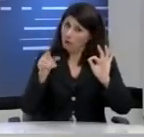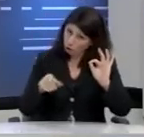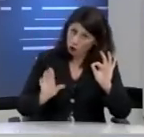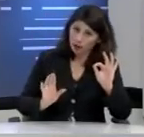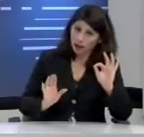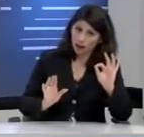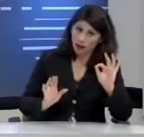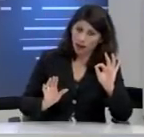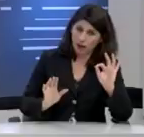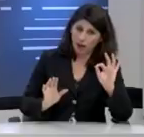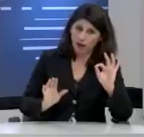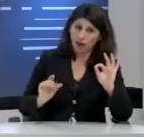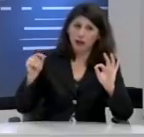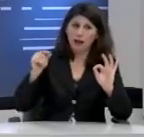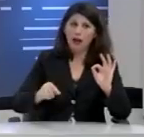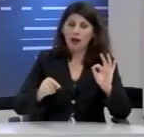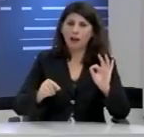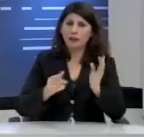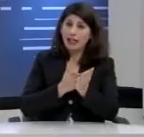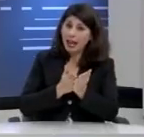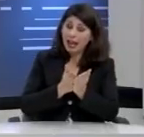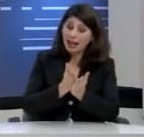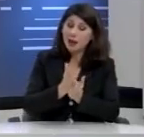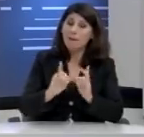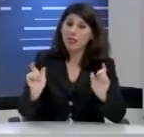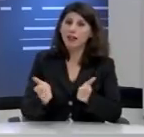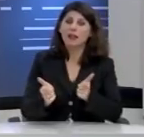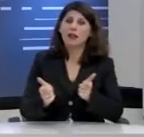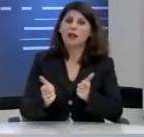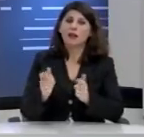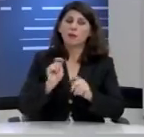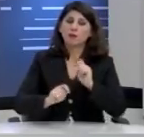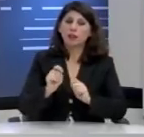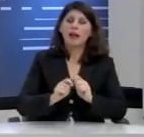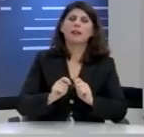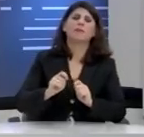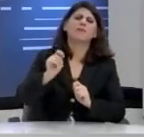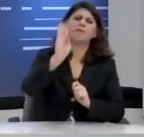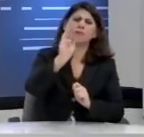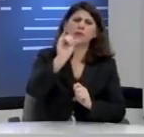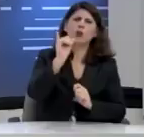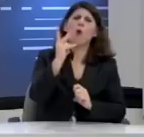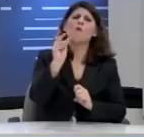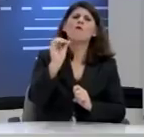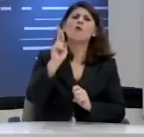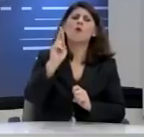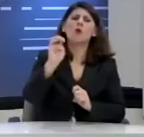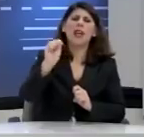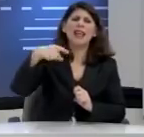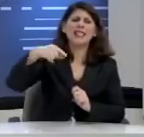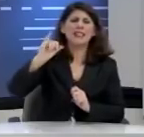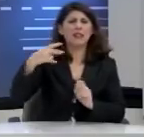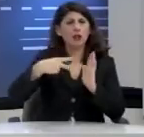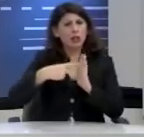ήταν αυτή ήταν η γραμμή η εθνική που χαράχτηκε από το Βουκουρέστι το 2008 και ήταν η γραμμή η εθνική την